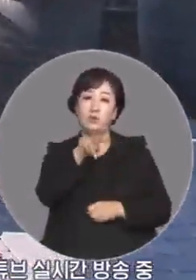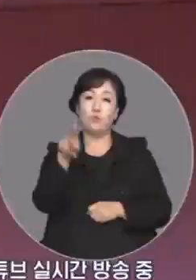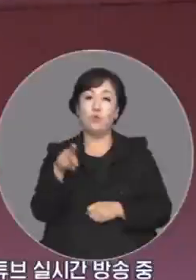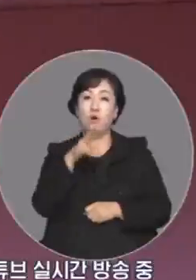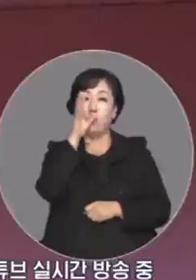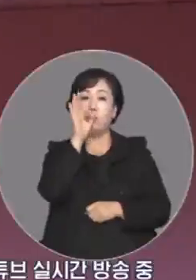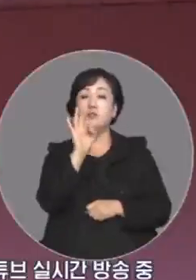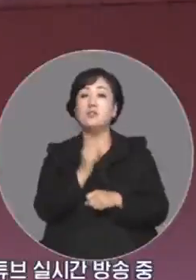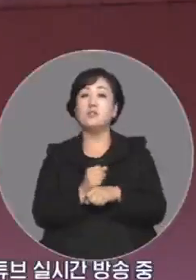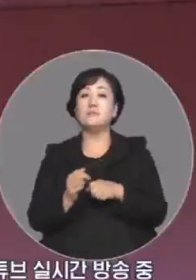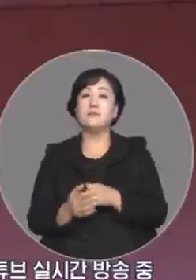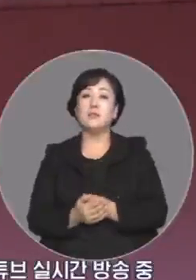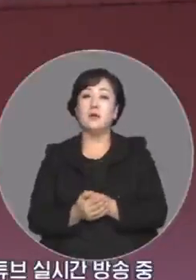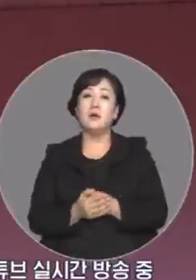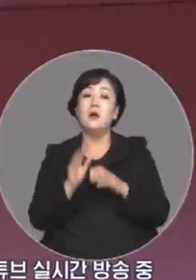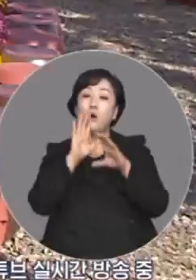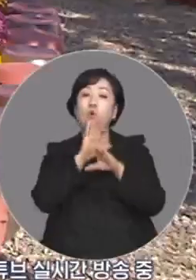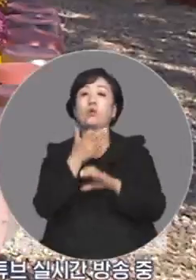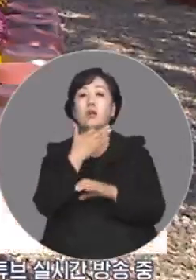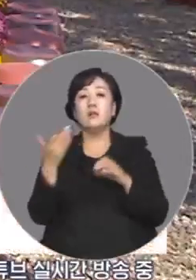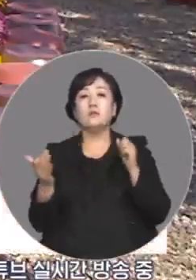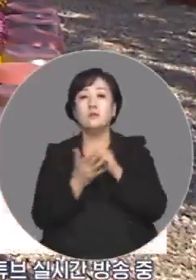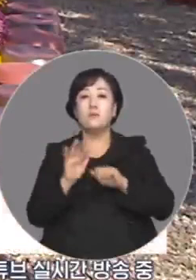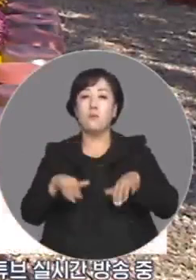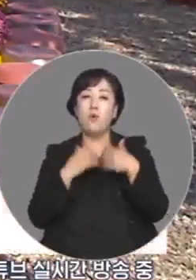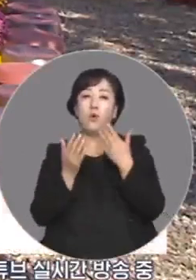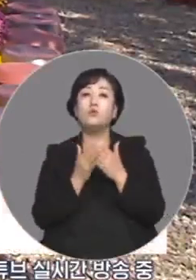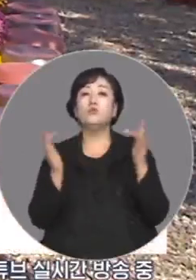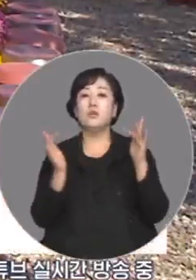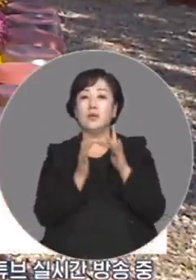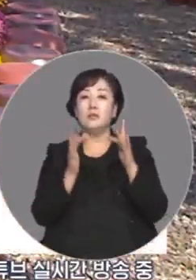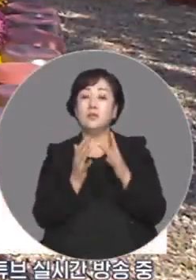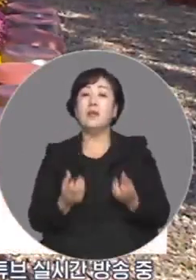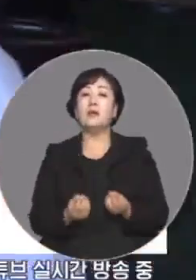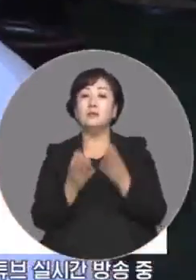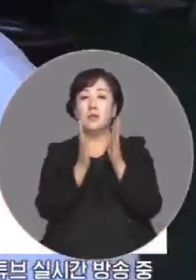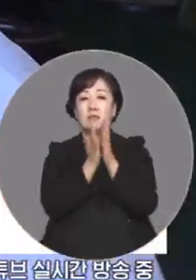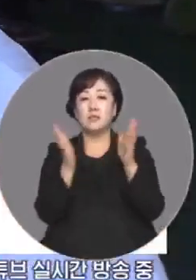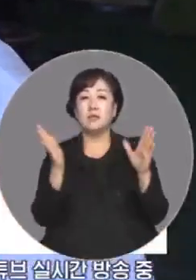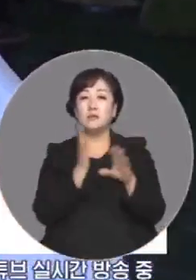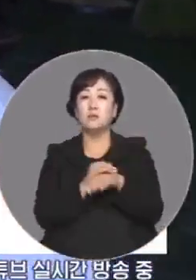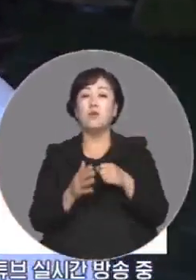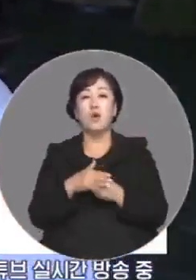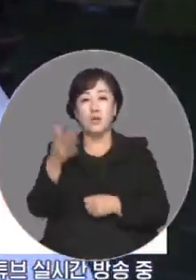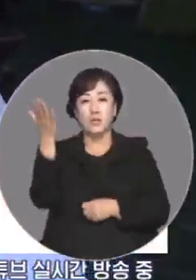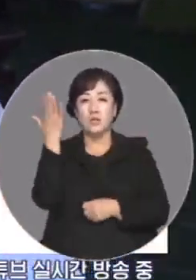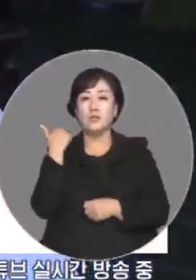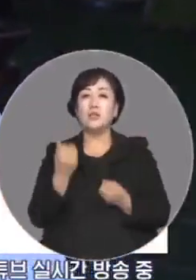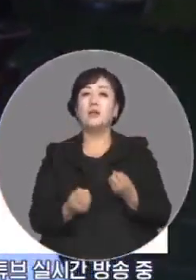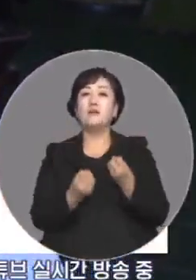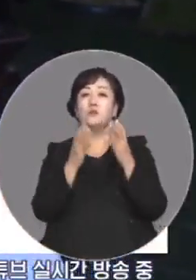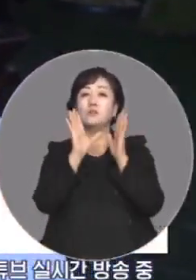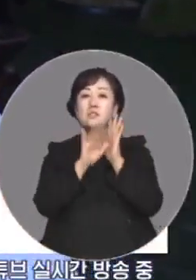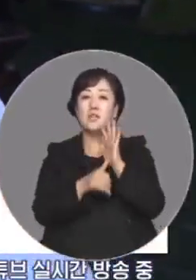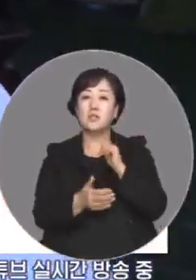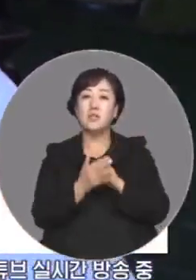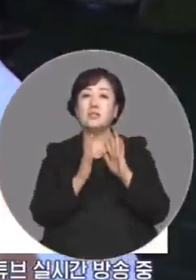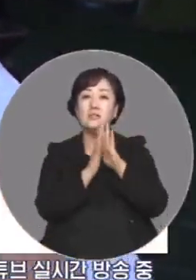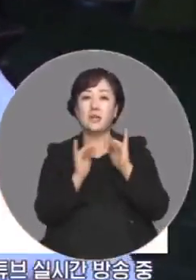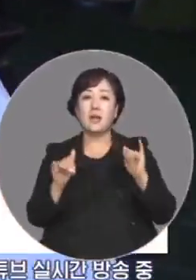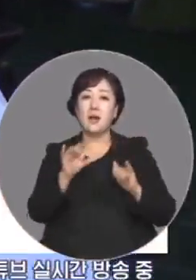있습니다. 코로나19로 인해 모든 행사는 온라인으로 진행됩니다. 옛날에는 축제한다 키면